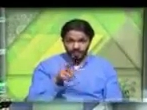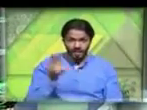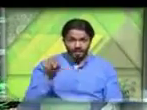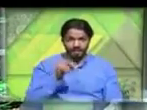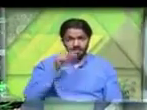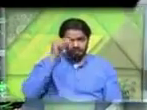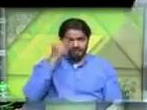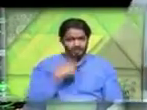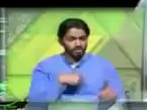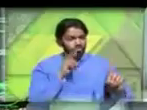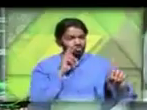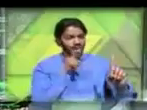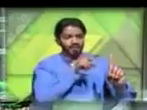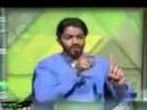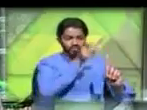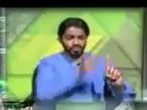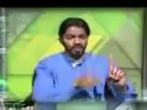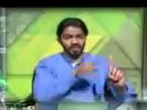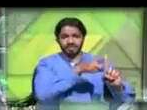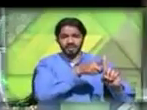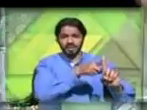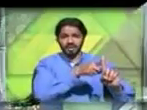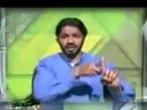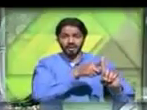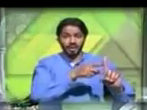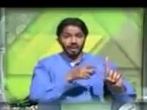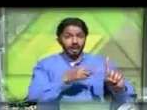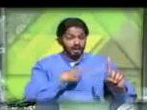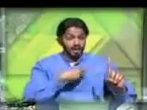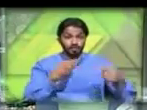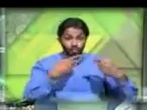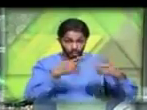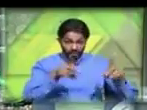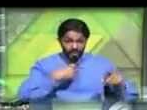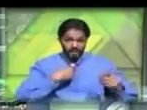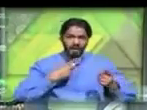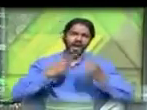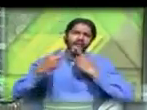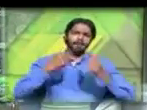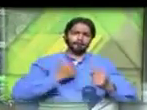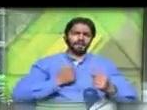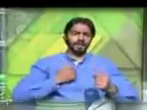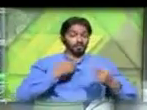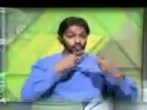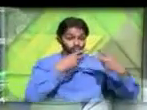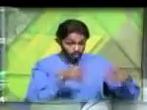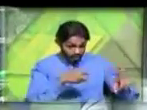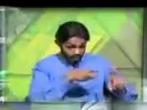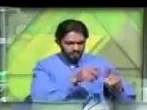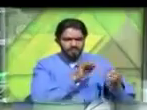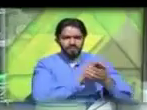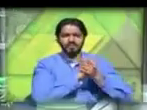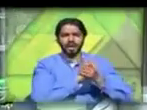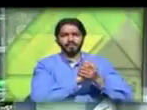كليلة كما أن عين السخط تبدي المساوية. نعم. ولا حول ولا قوة إلا بالله. سلم يا